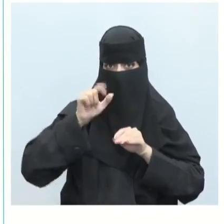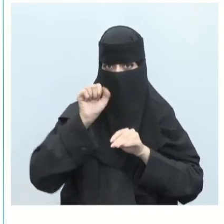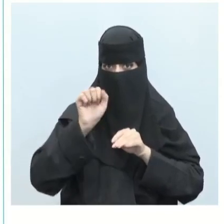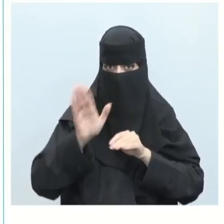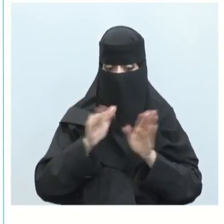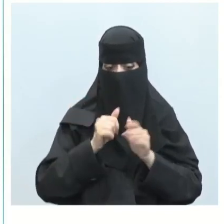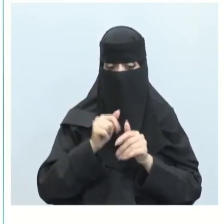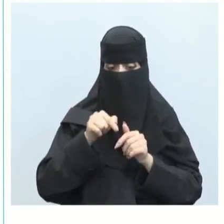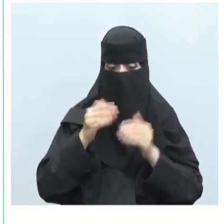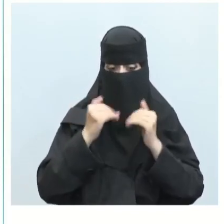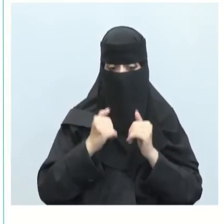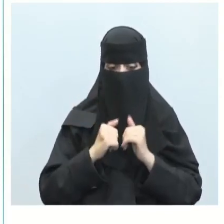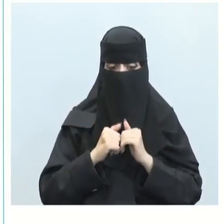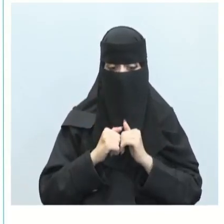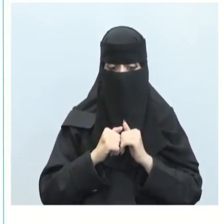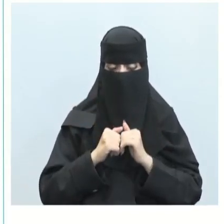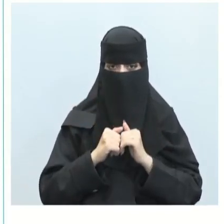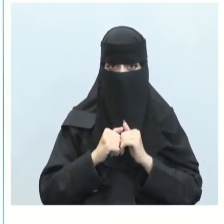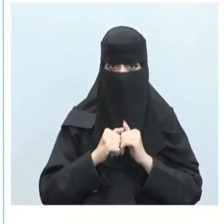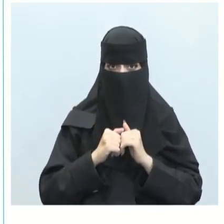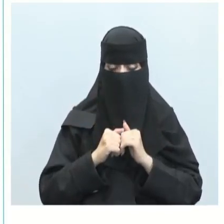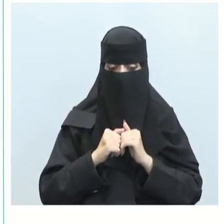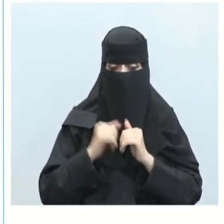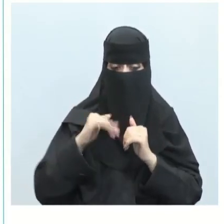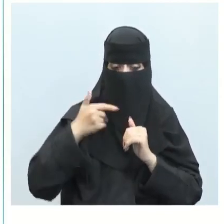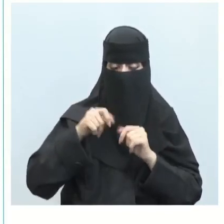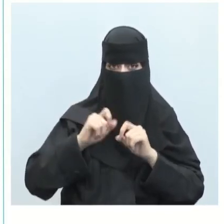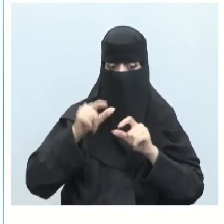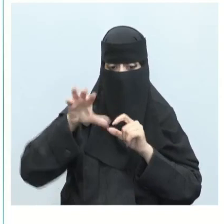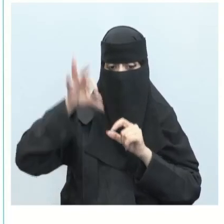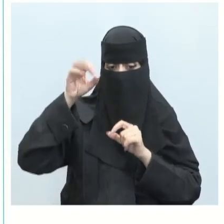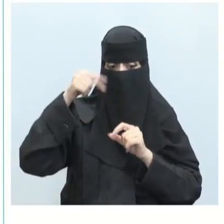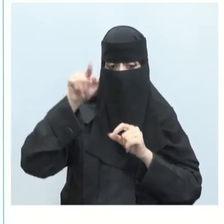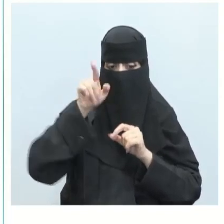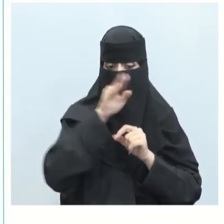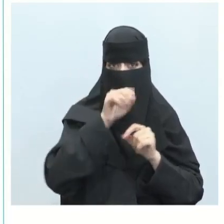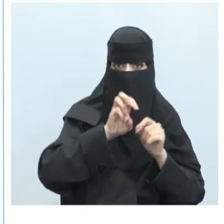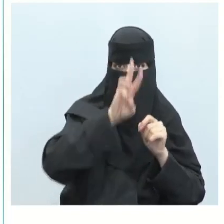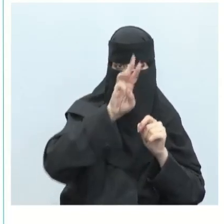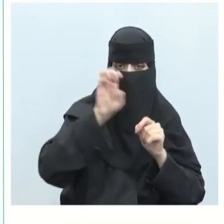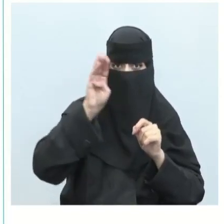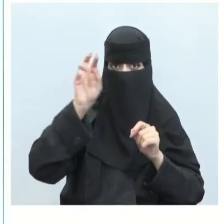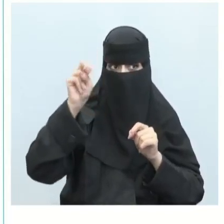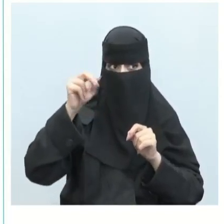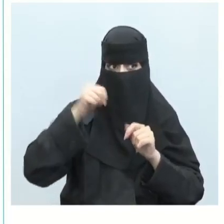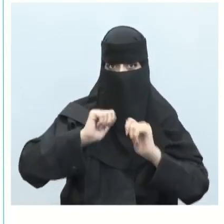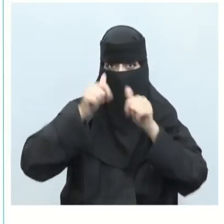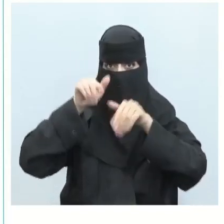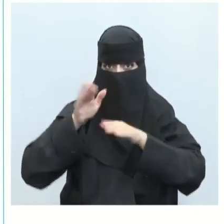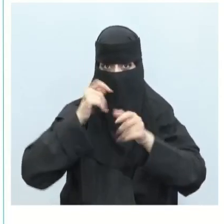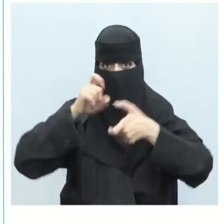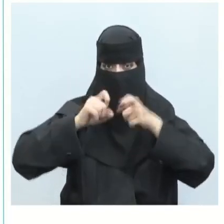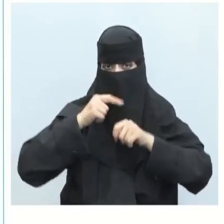الخاص على شكل الشبكه ثم نقوم باختيار في بي ان التي قمنا